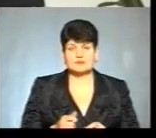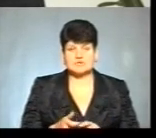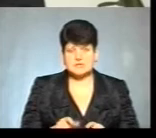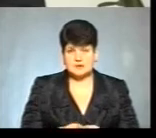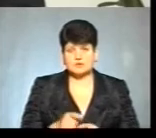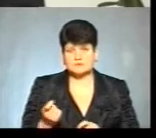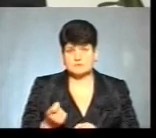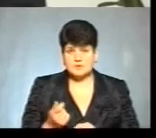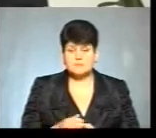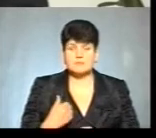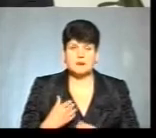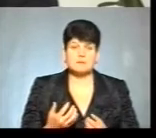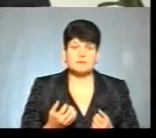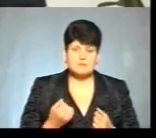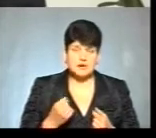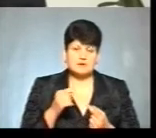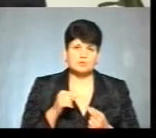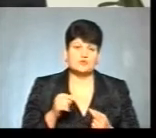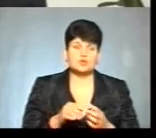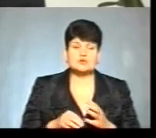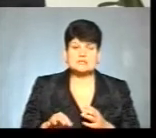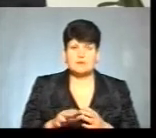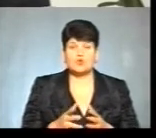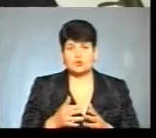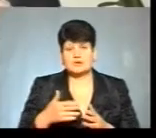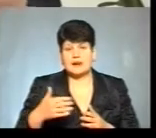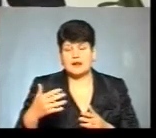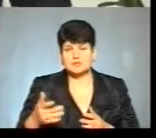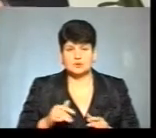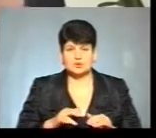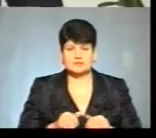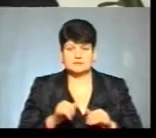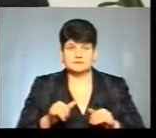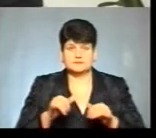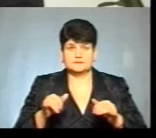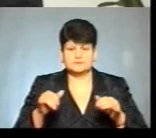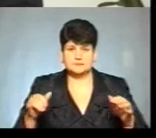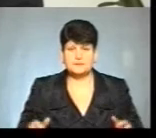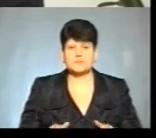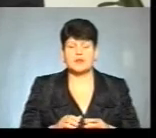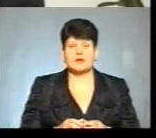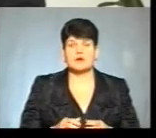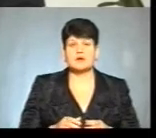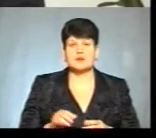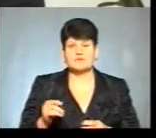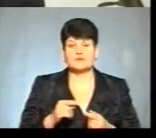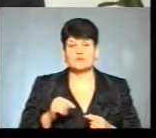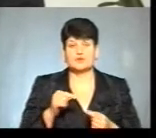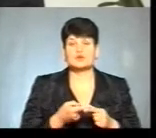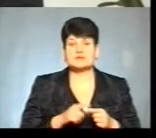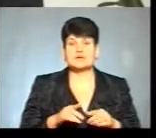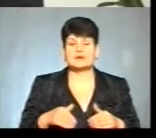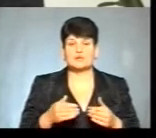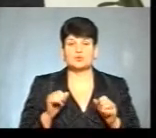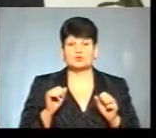надто малі. Тому ми брали відповідно землю далі, рухалися далі, розширялися, укрупнювалися. Відповідно, це дало